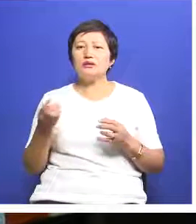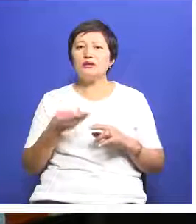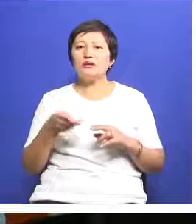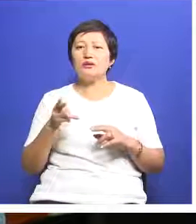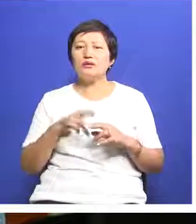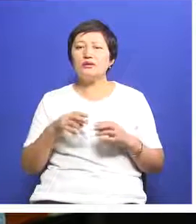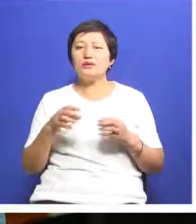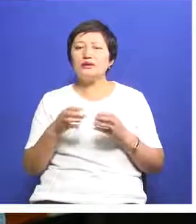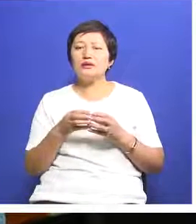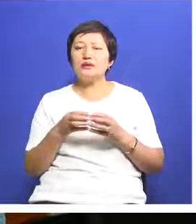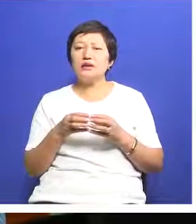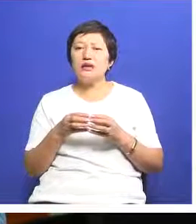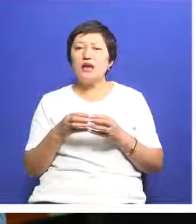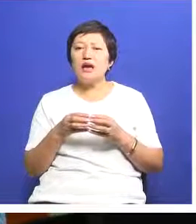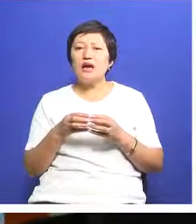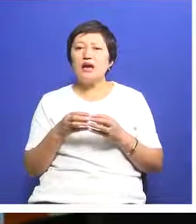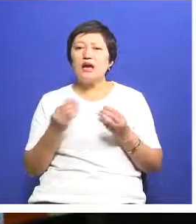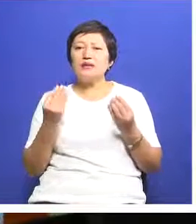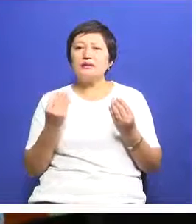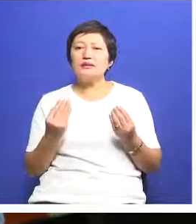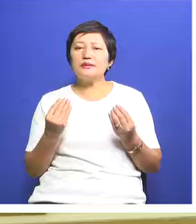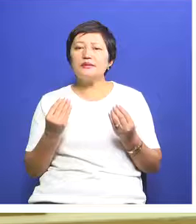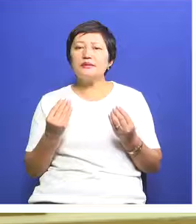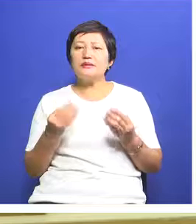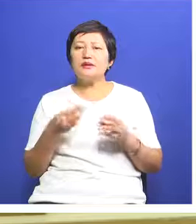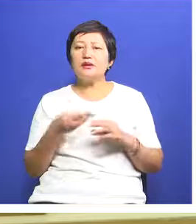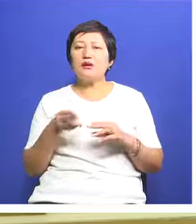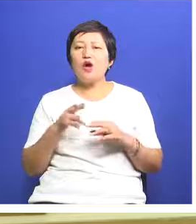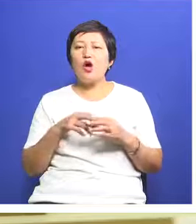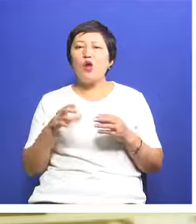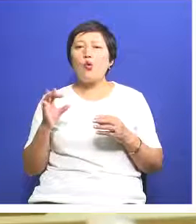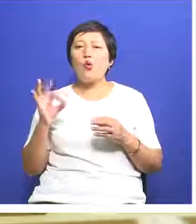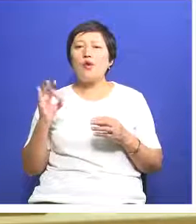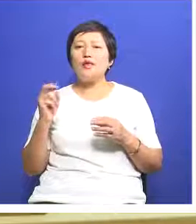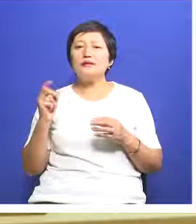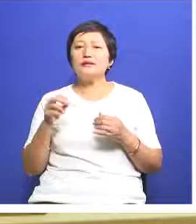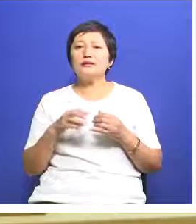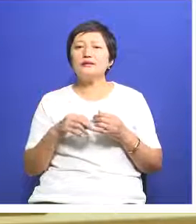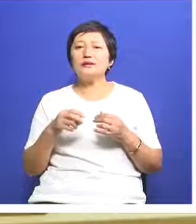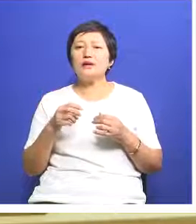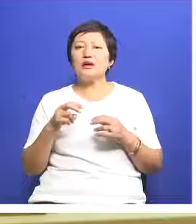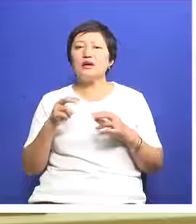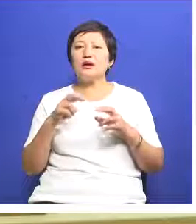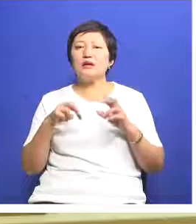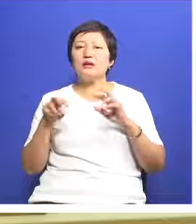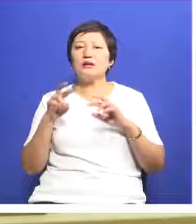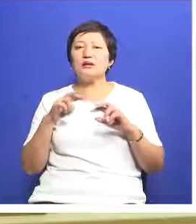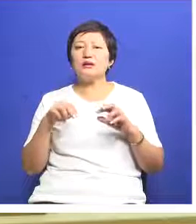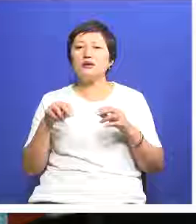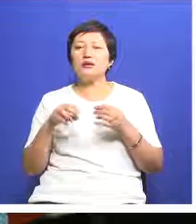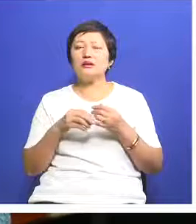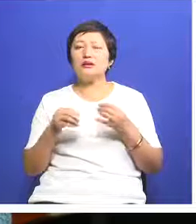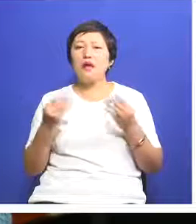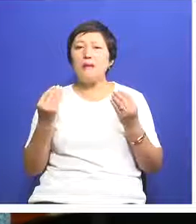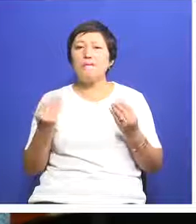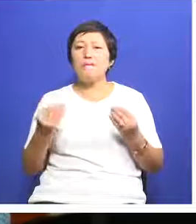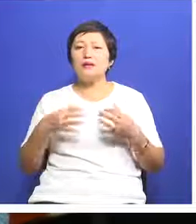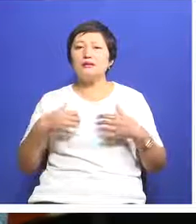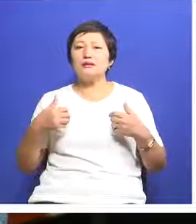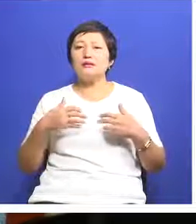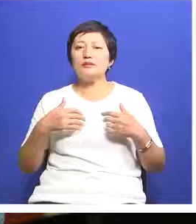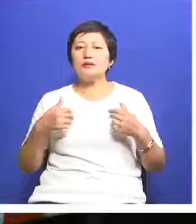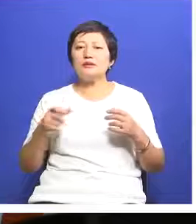осының аясында қазіргі таңда жаңағы ықпалды адамдардың қоластына кеткен жайылым жерлер анықталды ма? Қазіргі таңда мал шаруашылығымен